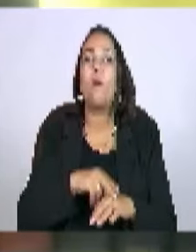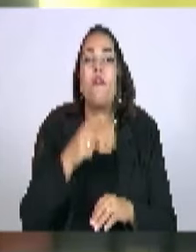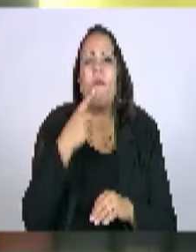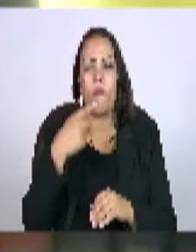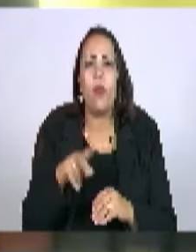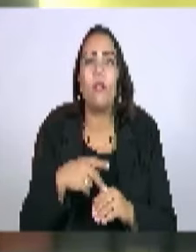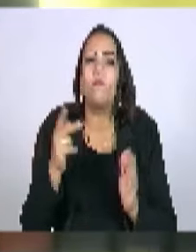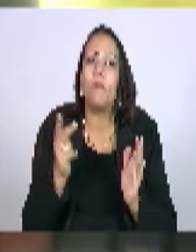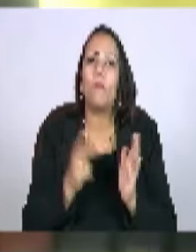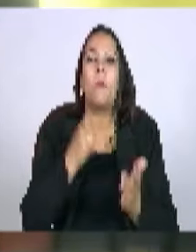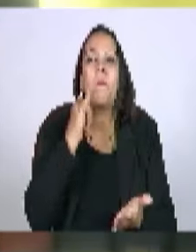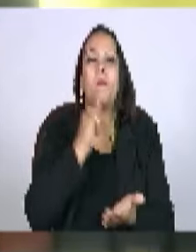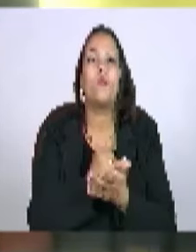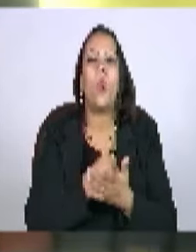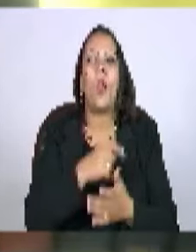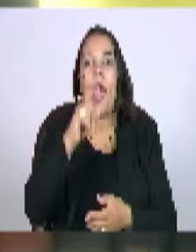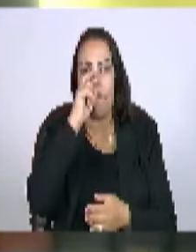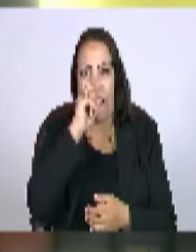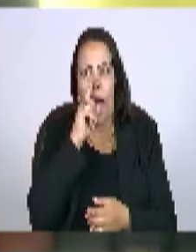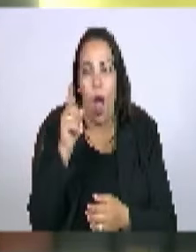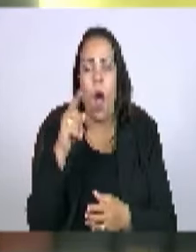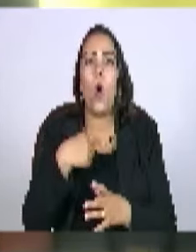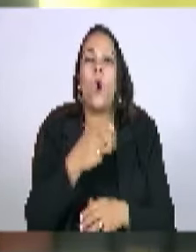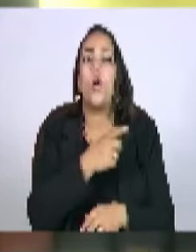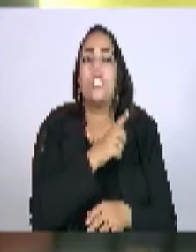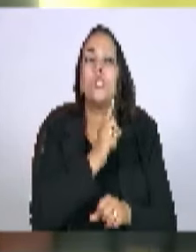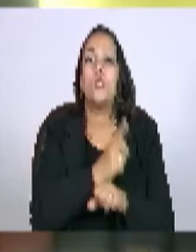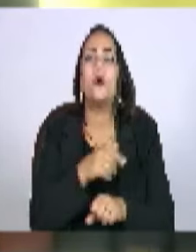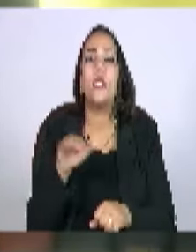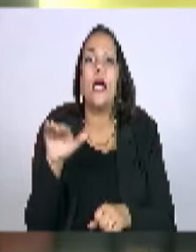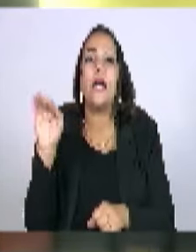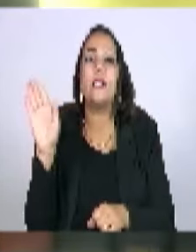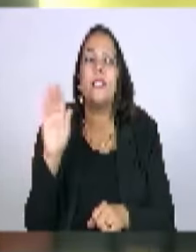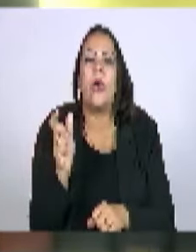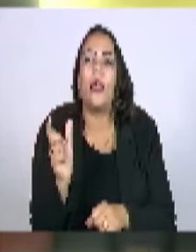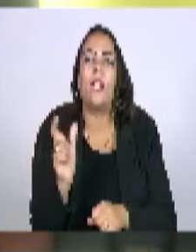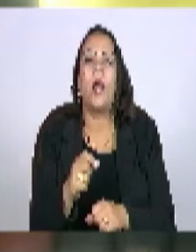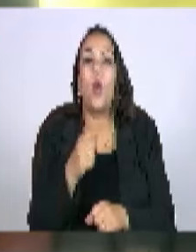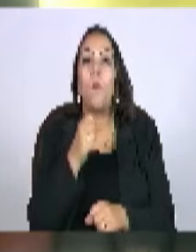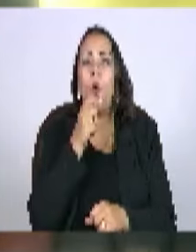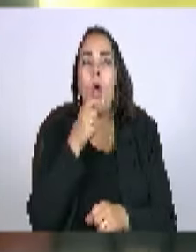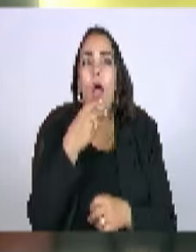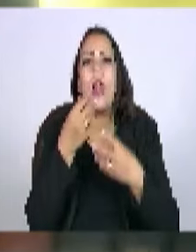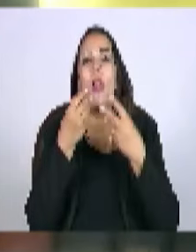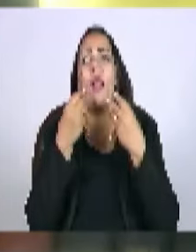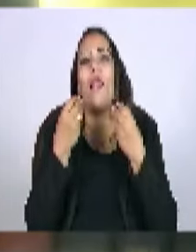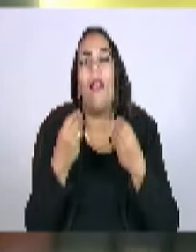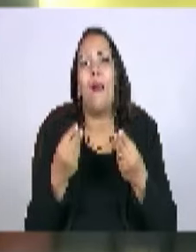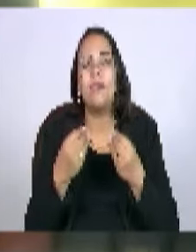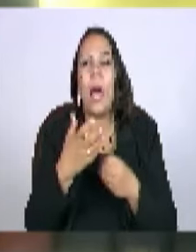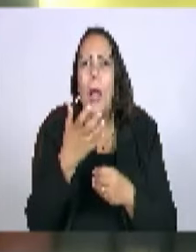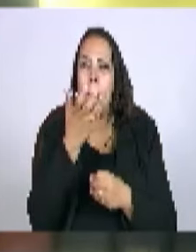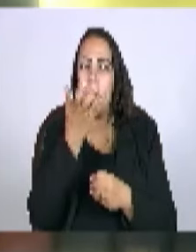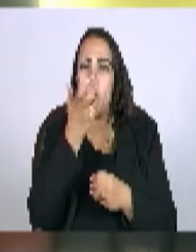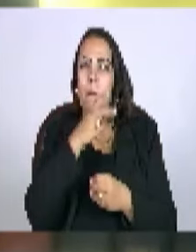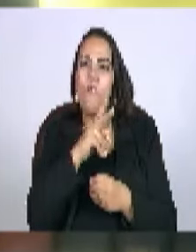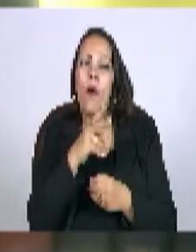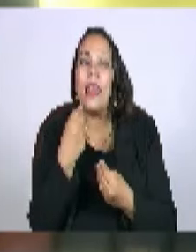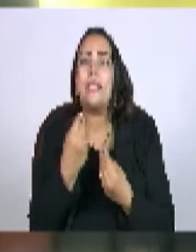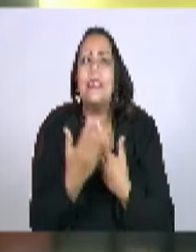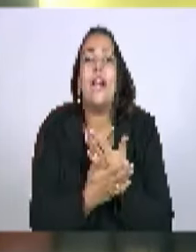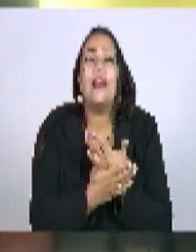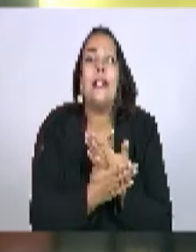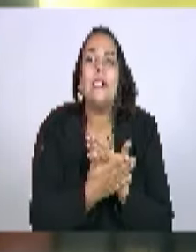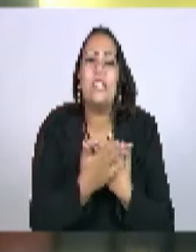لنقيب الفلاحين الاستاذ حسين ابو صدام بيقول لك اصل لسه الفاكهه بشاير يعني بعد شويه كده هتنخفض